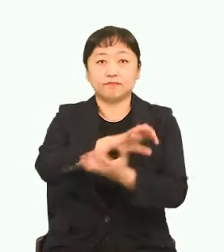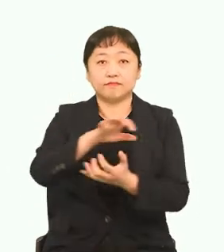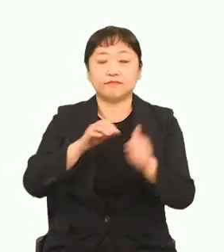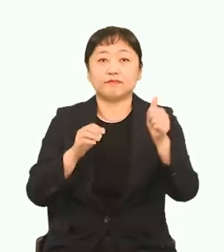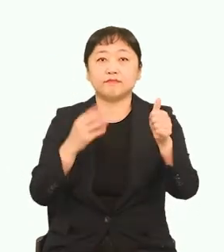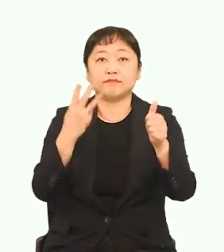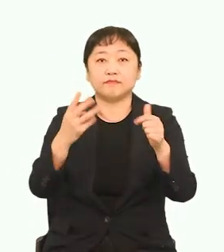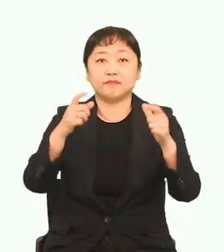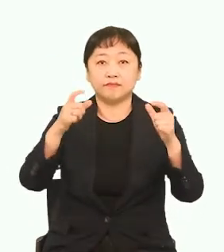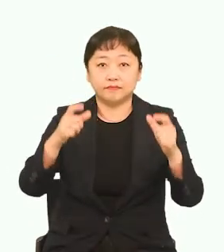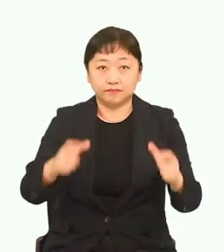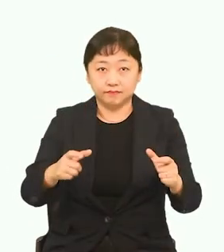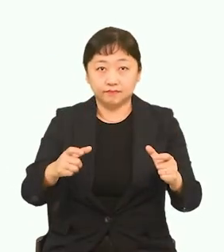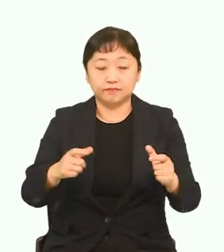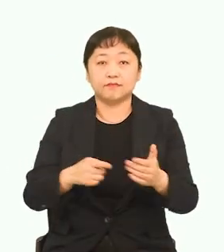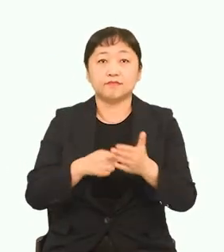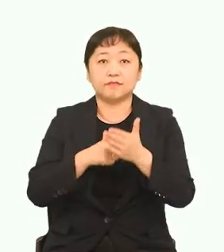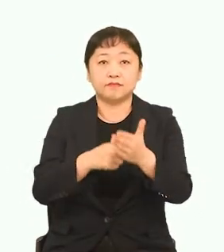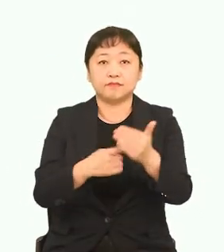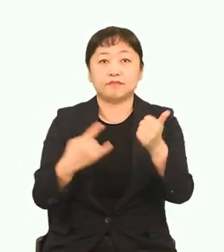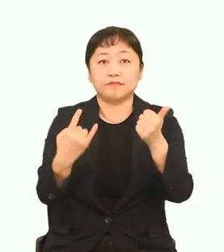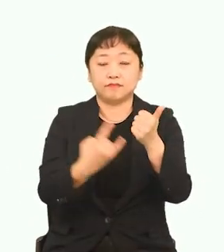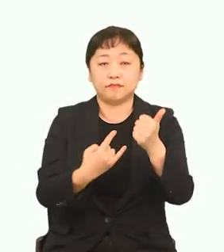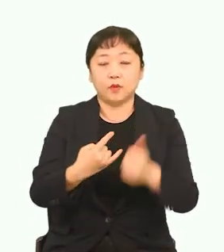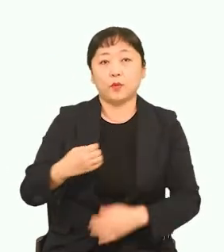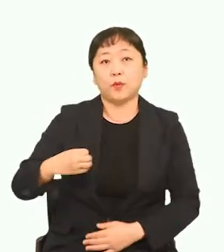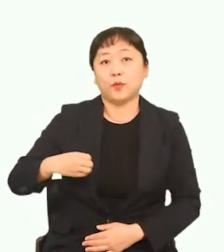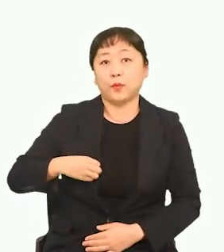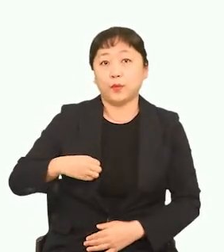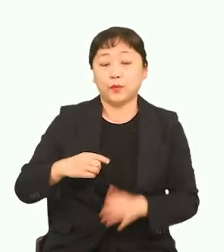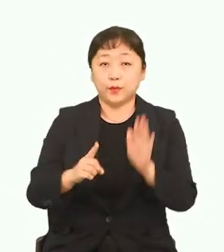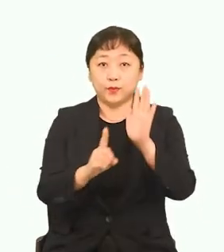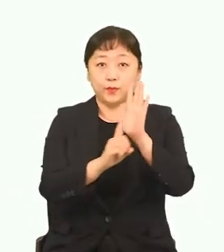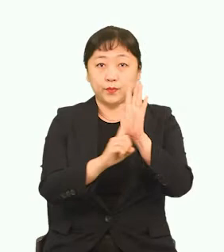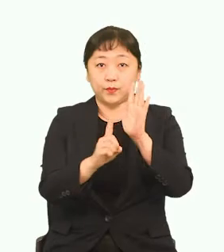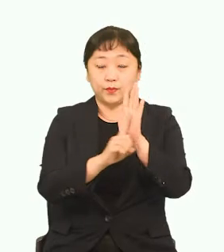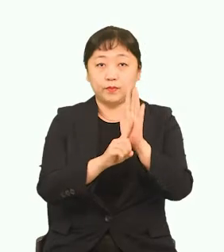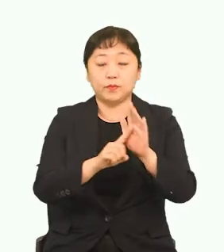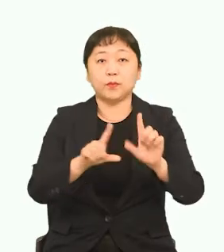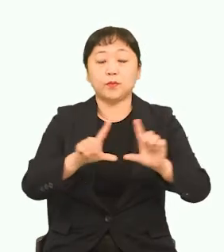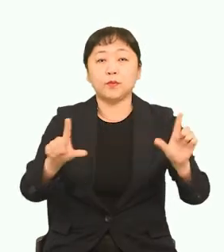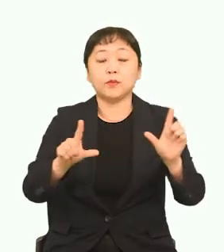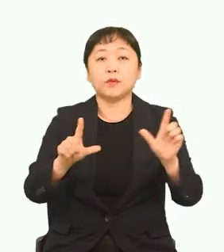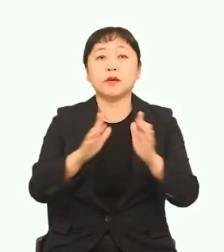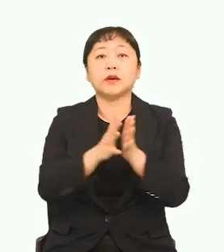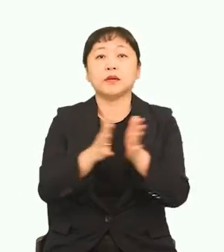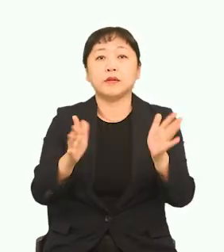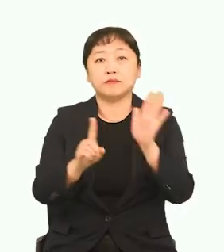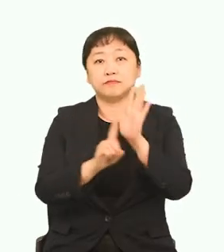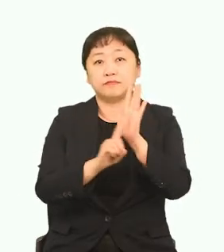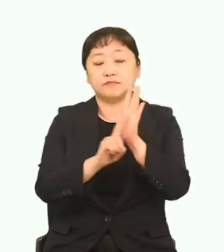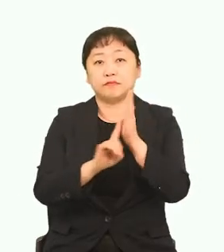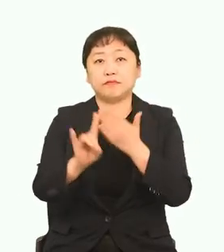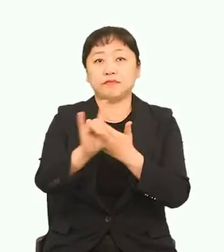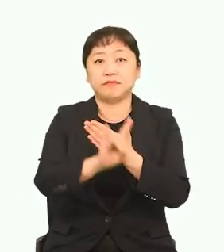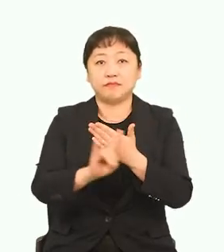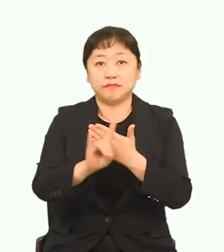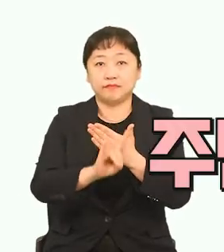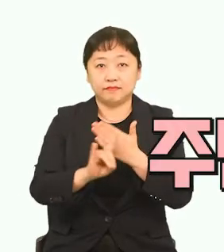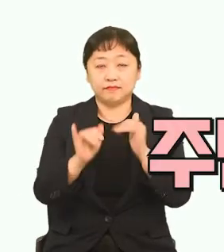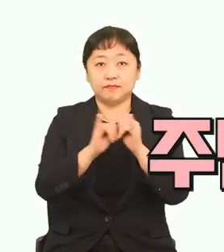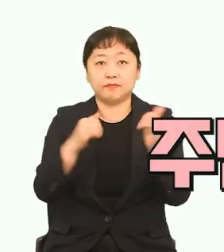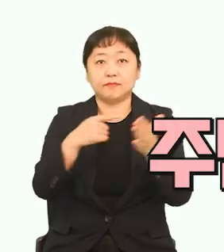최근 구름산지구 A3블럭 지역주택조합추진위원회에서 조합원 모집 시 아파트 일반 분양인 것처럼 과장